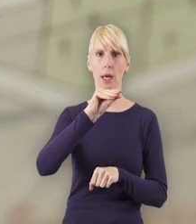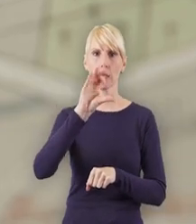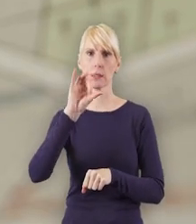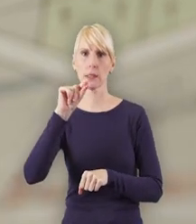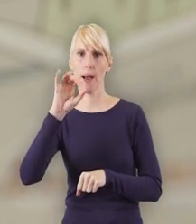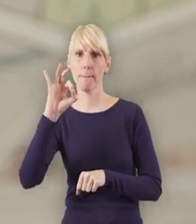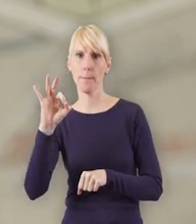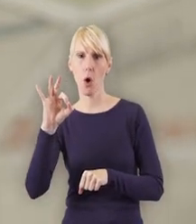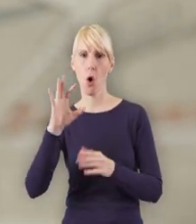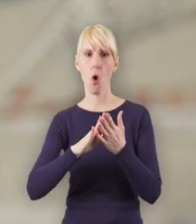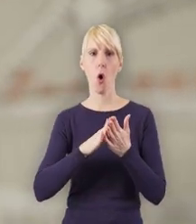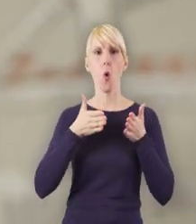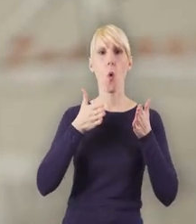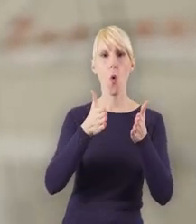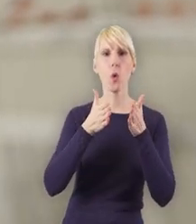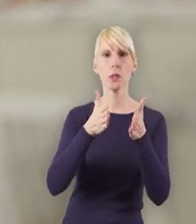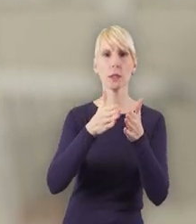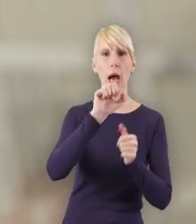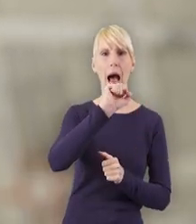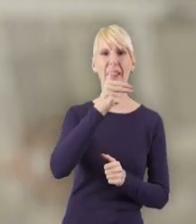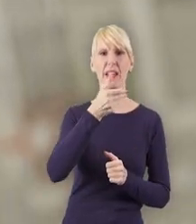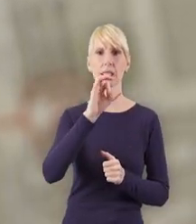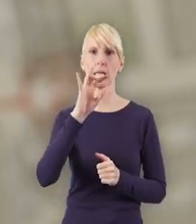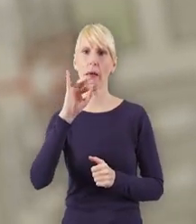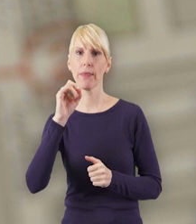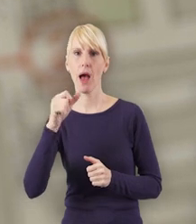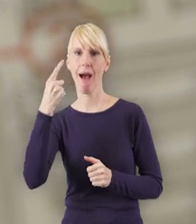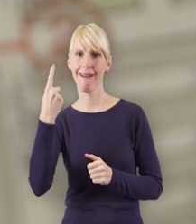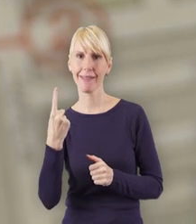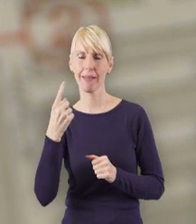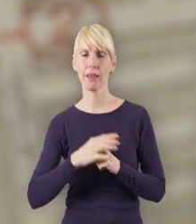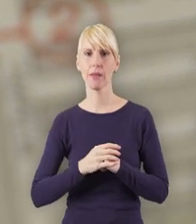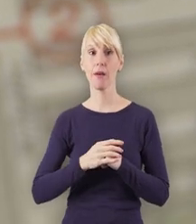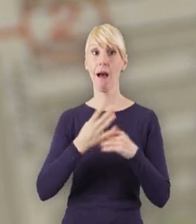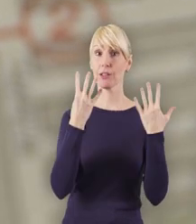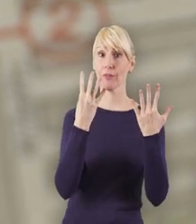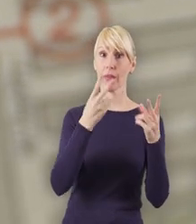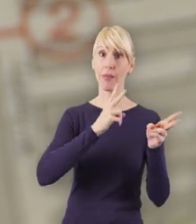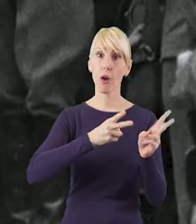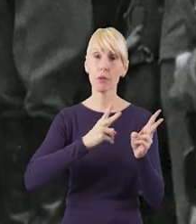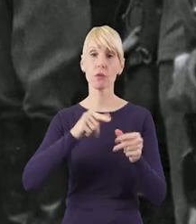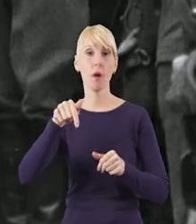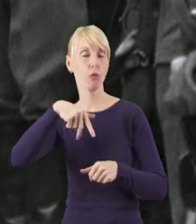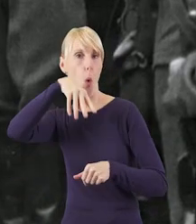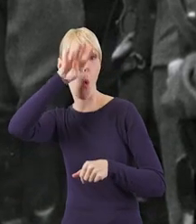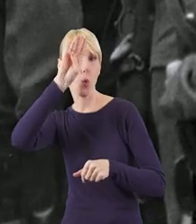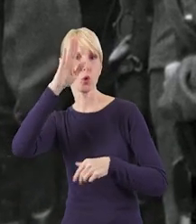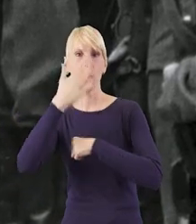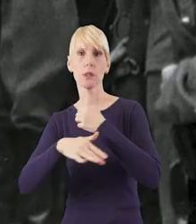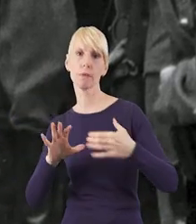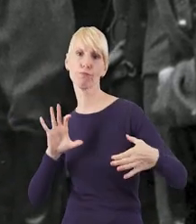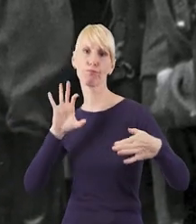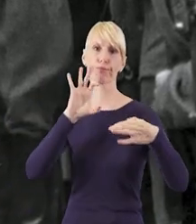z siedzibą przy ulicy Anstata 1. 9 listopada Łódź ostatecznie włączono